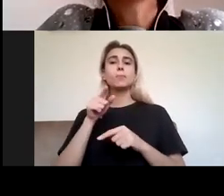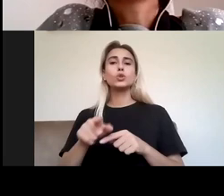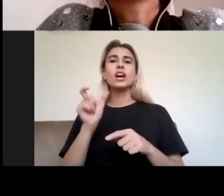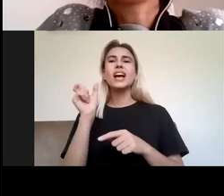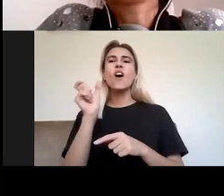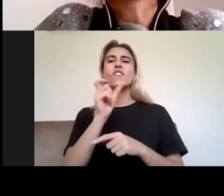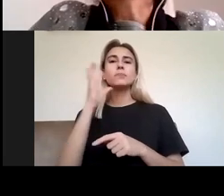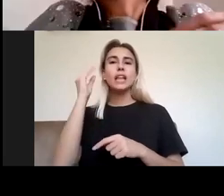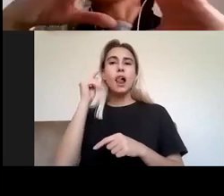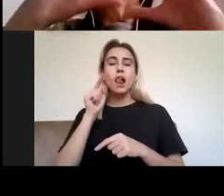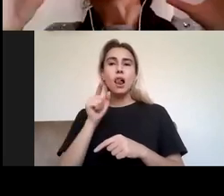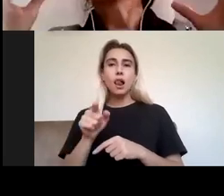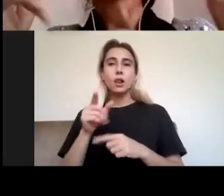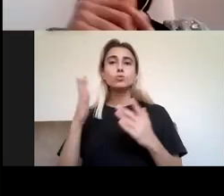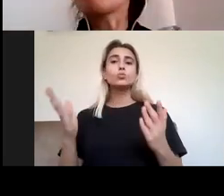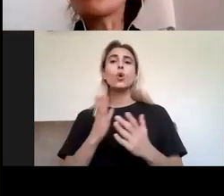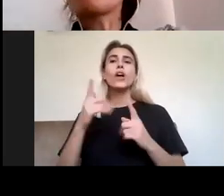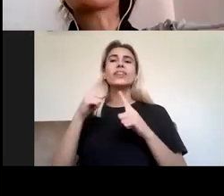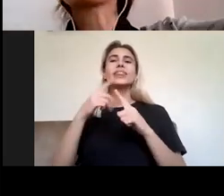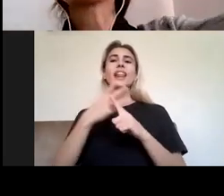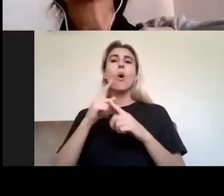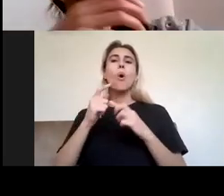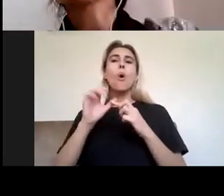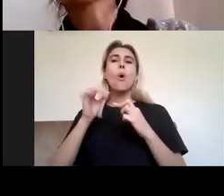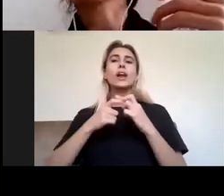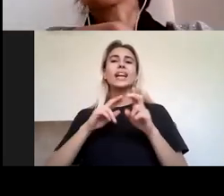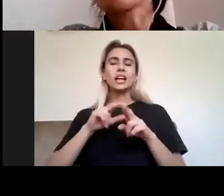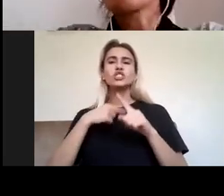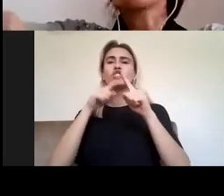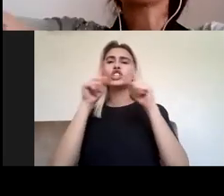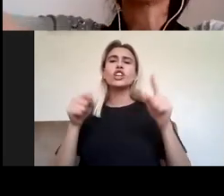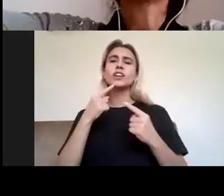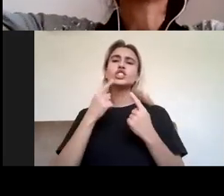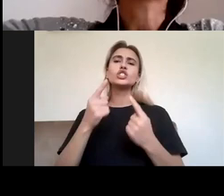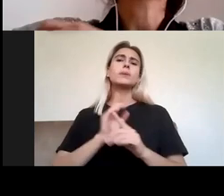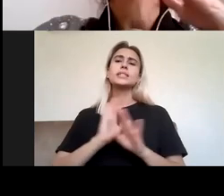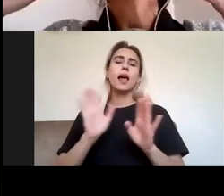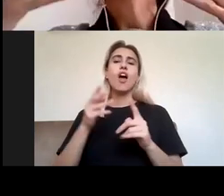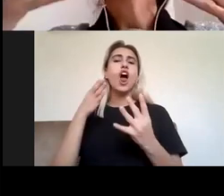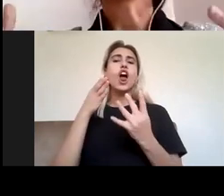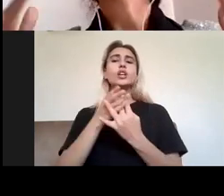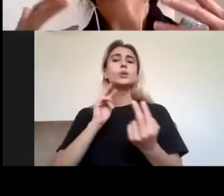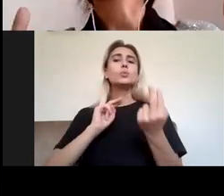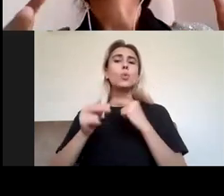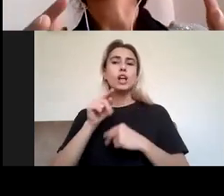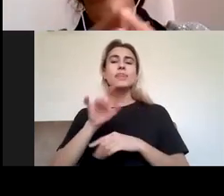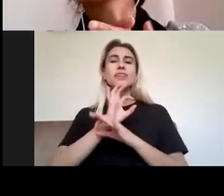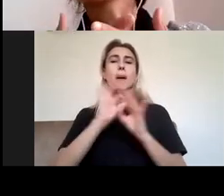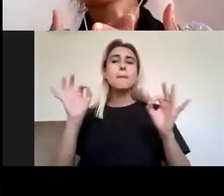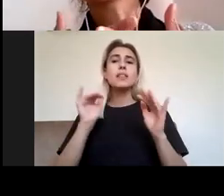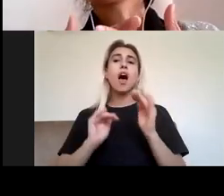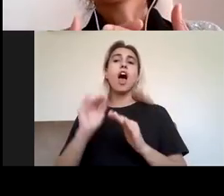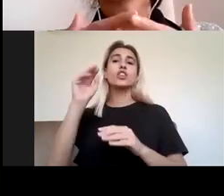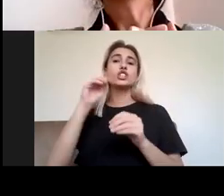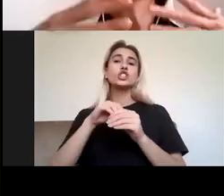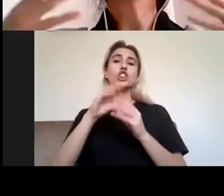kavramsal çok teorik ya da kavramsal bir çerçeve çizmek istemiyorum açıkçası. Çünkü erişilebilir ulaşım tamamen hayatımızın içinde